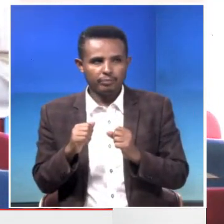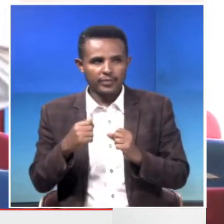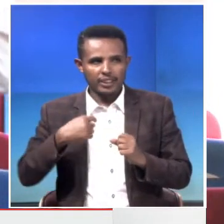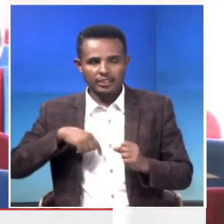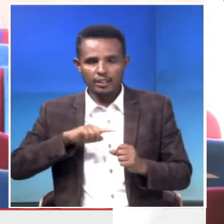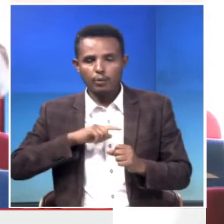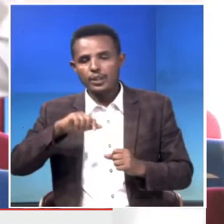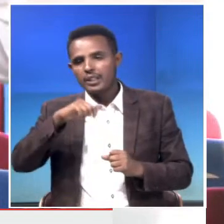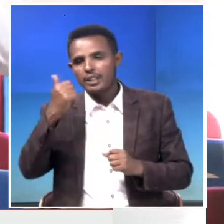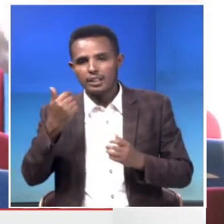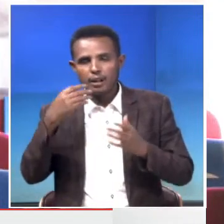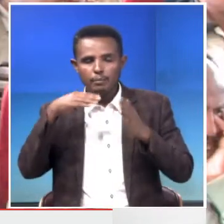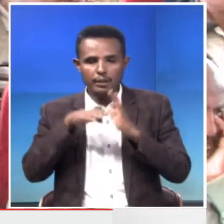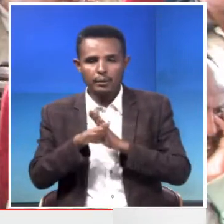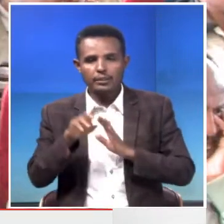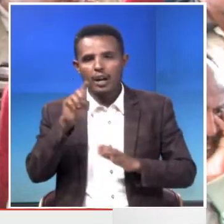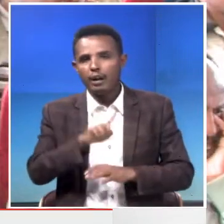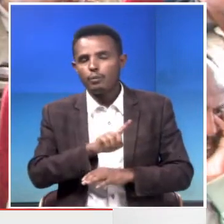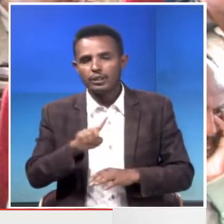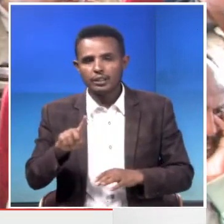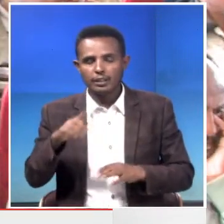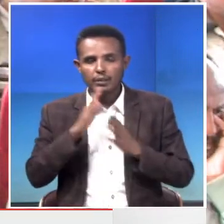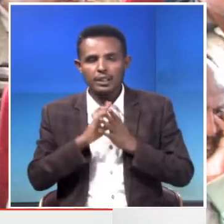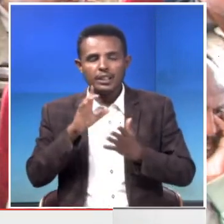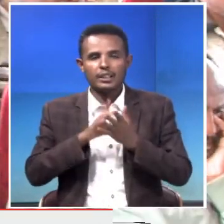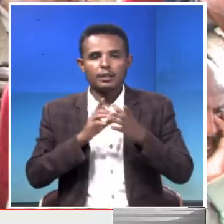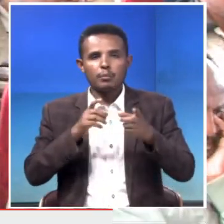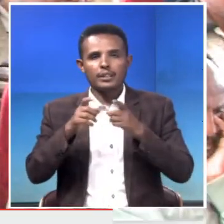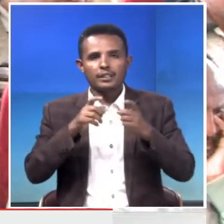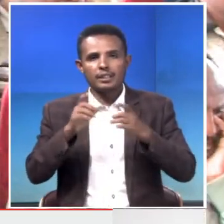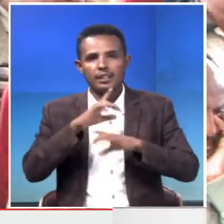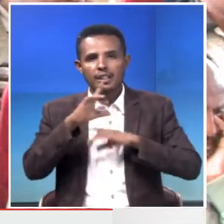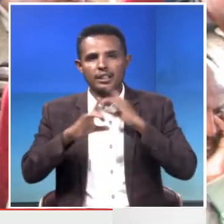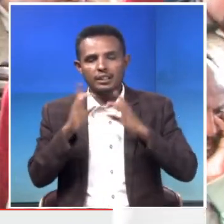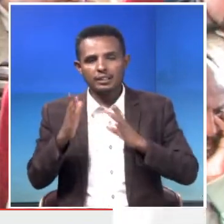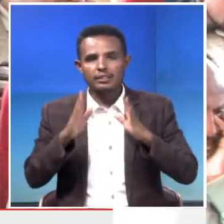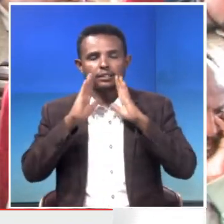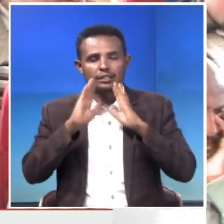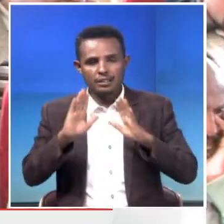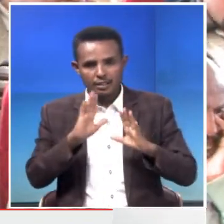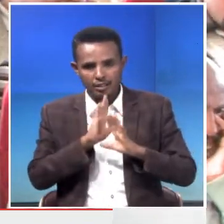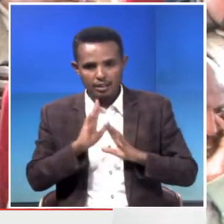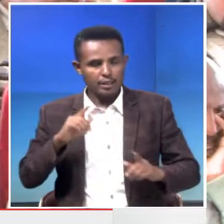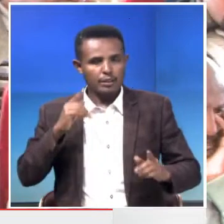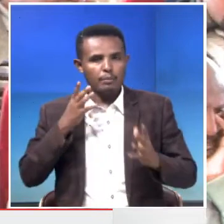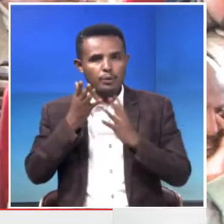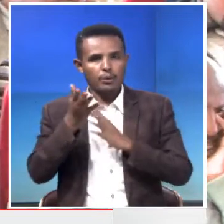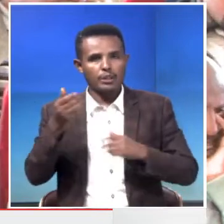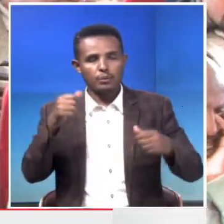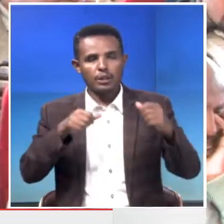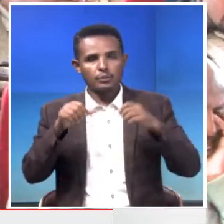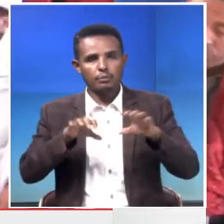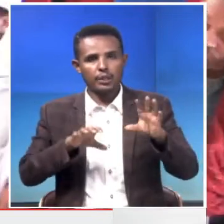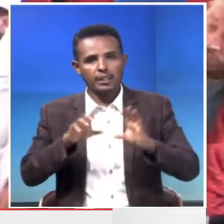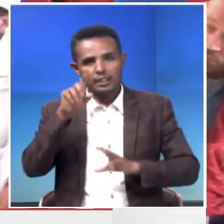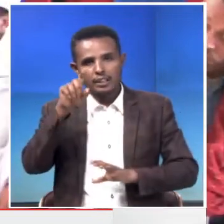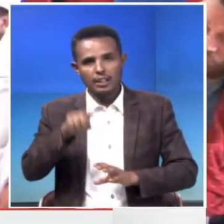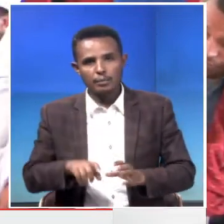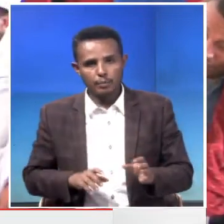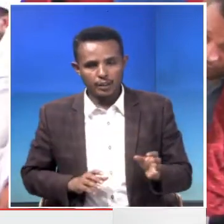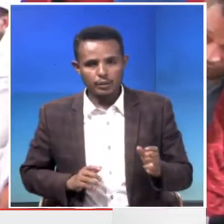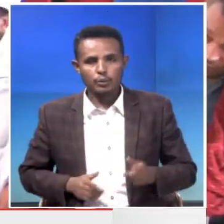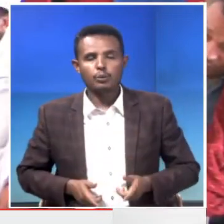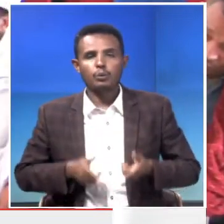እኛ ወደ ሌላ መግባቱ አያወጣን። ለከተማ አስተዳደሩ ለክልልና ለሀገር ሰላም የበኩላቸውን ለመውጣት ዝግጁ መሆናቸውን የተናገሩት ነዋሪዎቹ